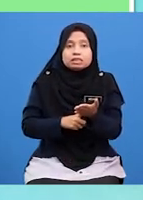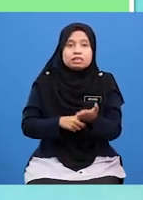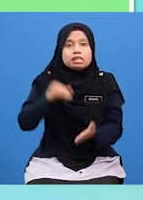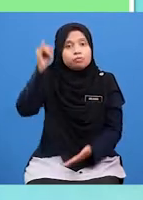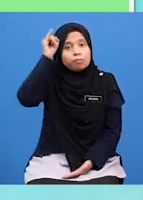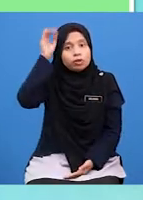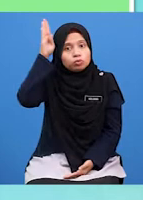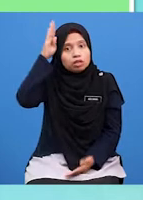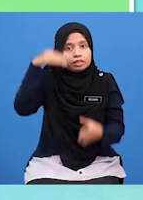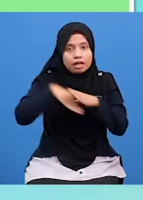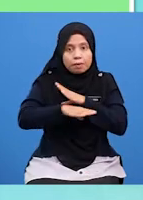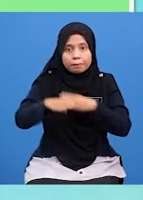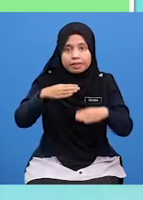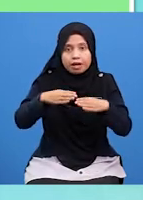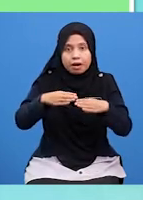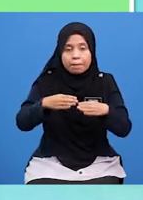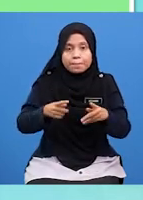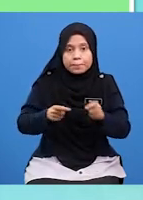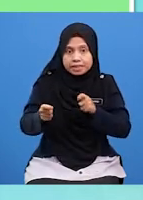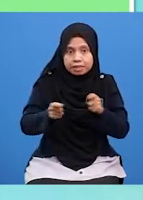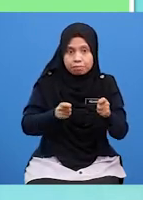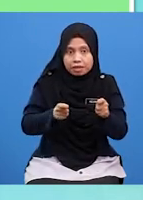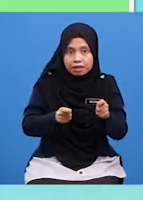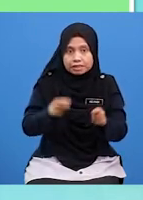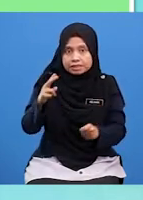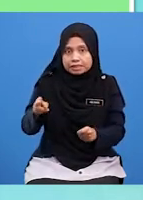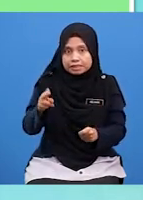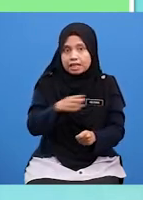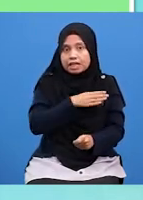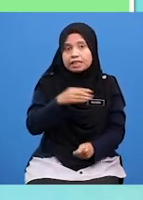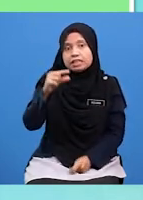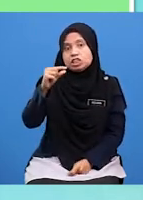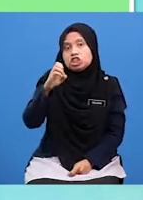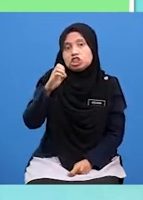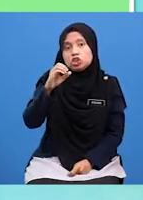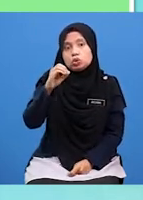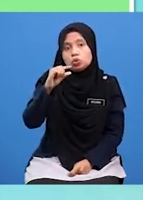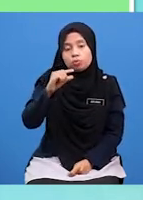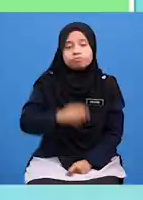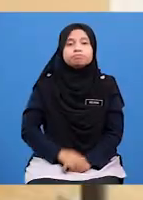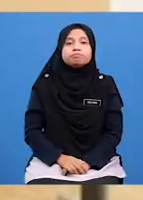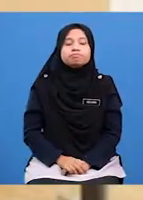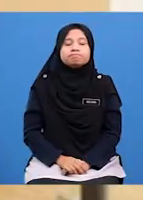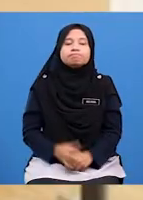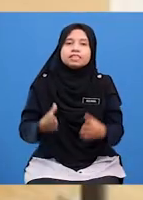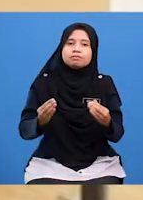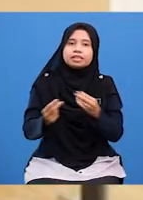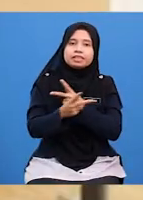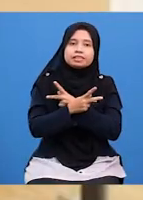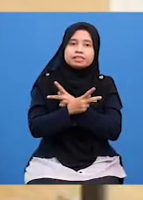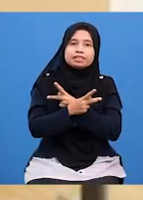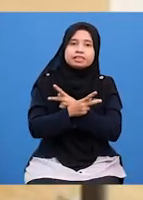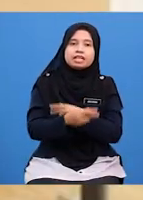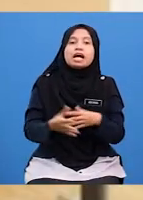bincangkan sumbangan Ibnu Battuta dalam bidang pentadbiran, sejarah dan geografi. Terima kasih para